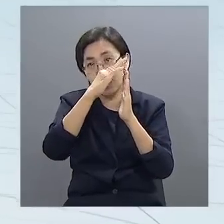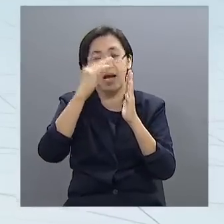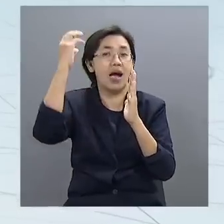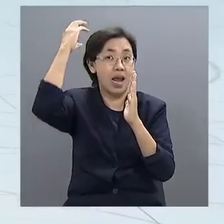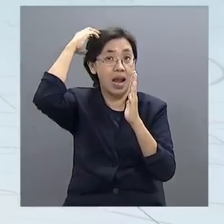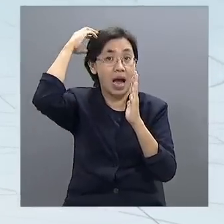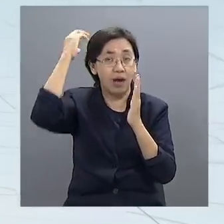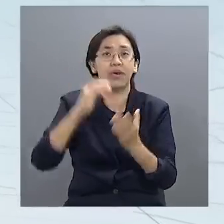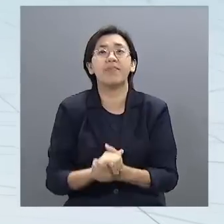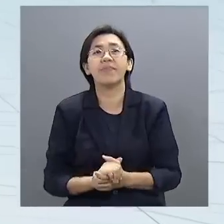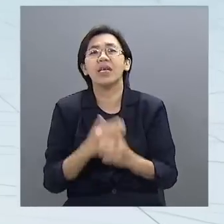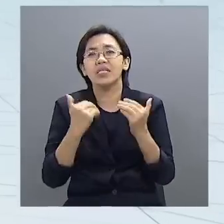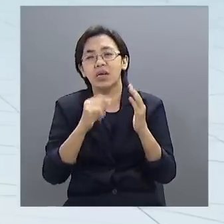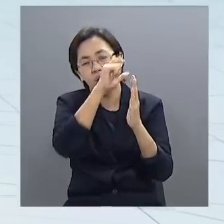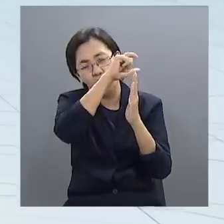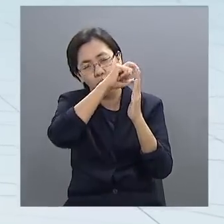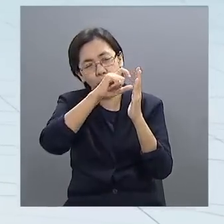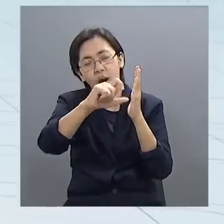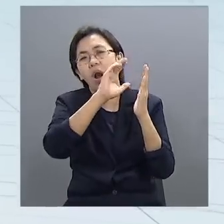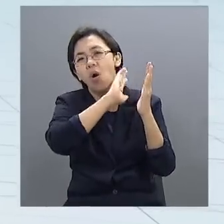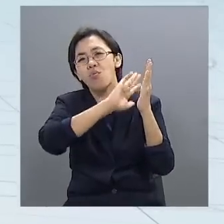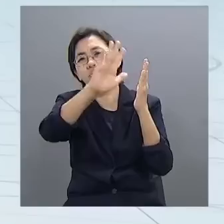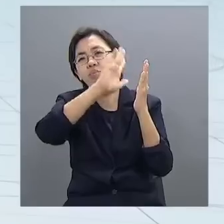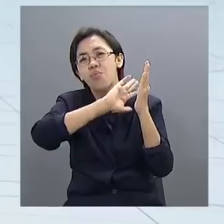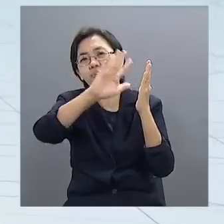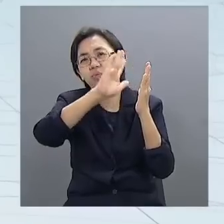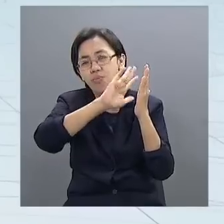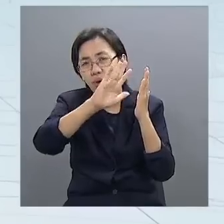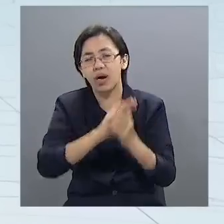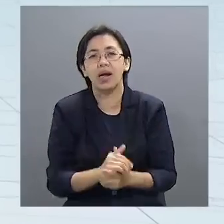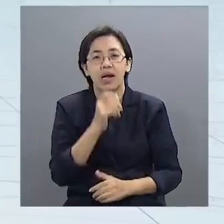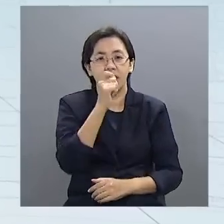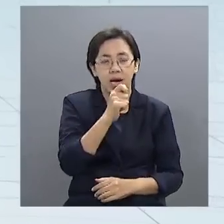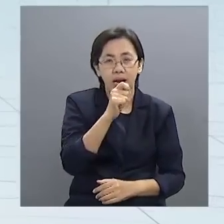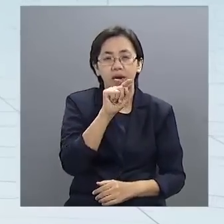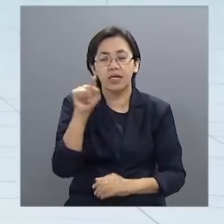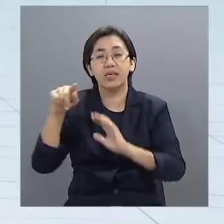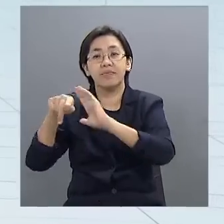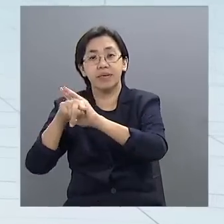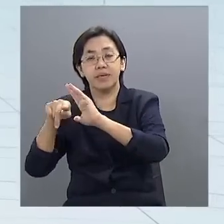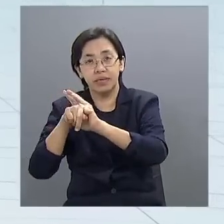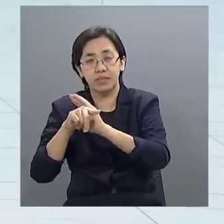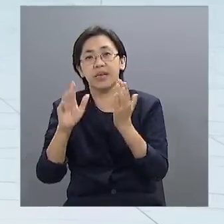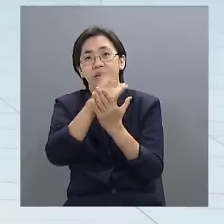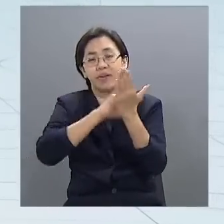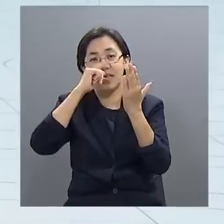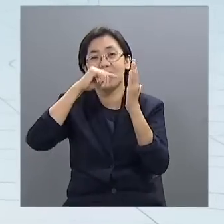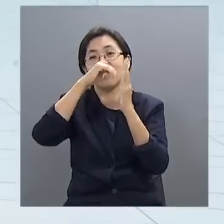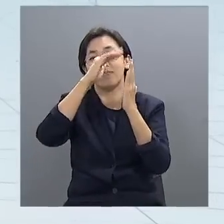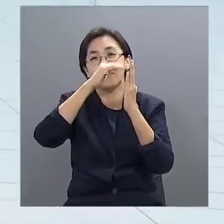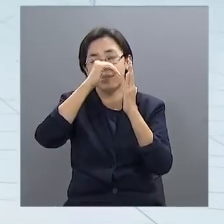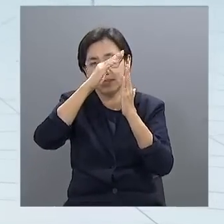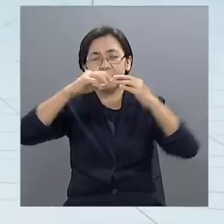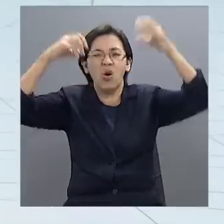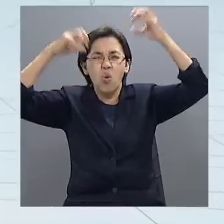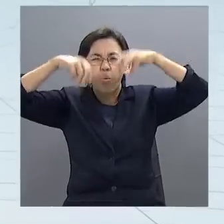ำลังแรงขึ้นด้วยค่ะลักษณะเช่นนี้จะทำให้ในช่วงระหว่างวันอังคารถึงวันพฤหัสบดีนี้ประเทศไทยตอนบนก็จะกลับมามีฝนเพิ่มมากขึ้น